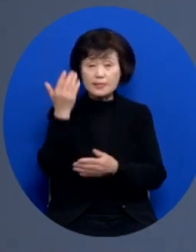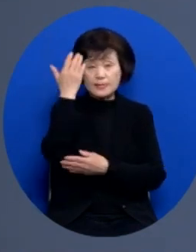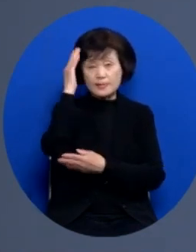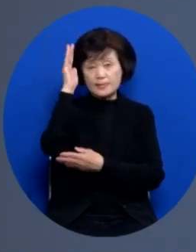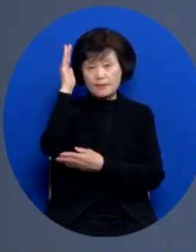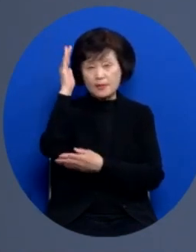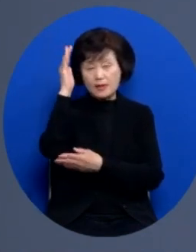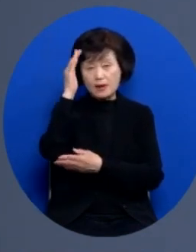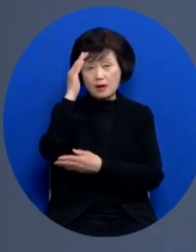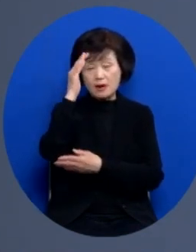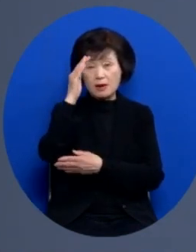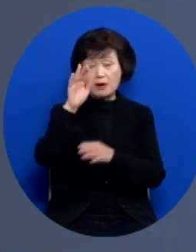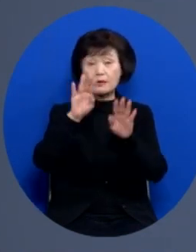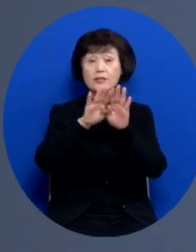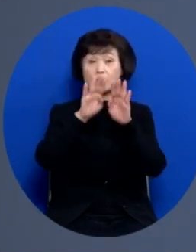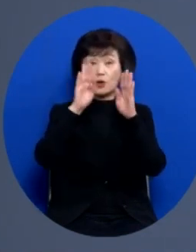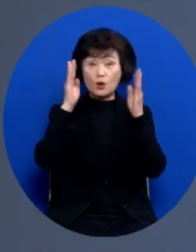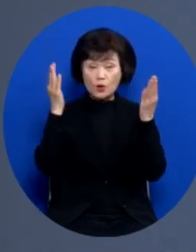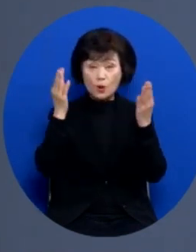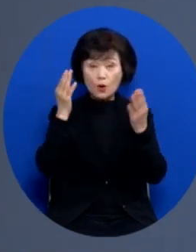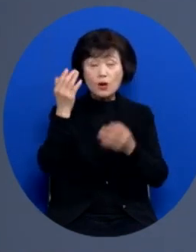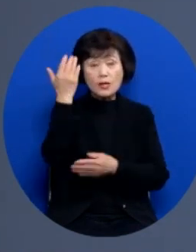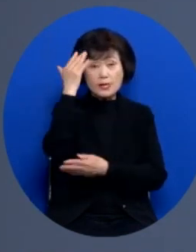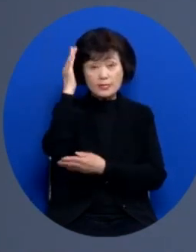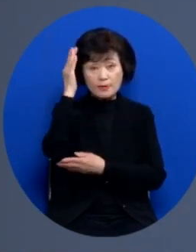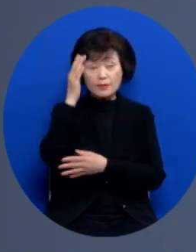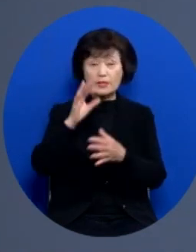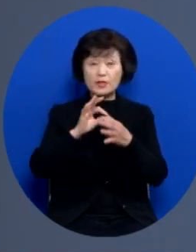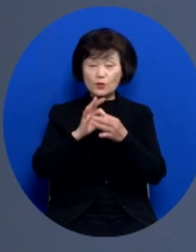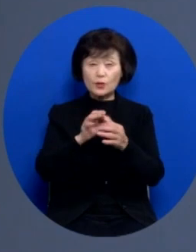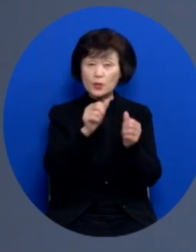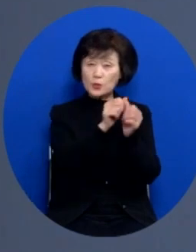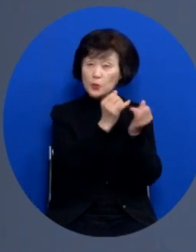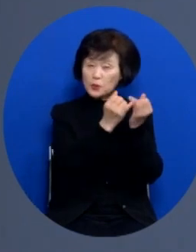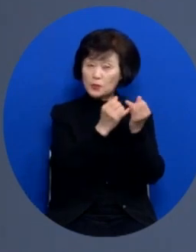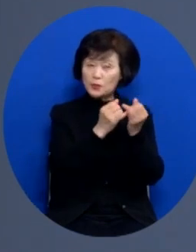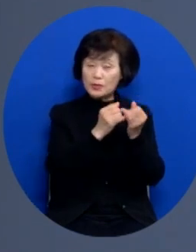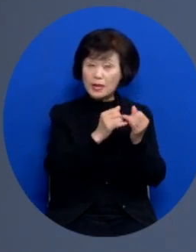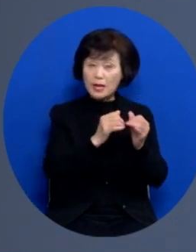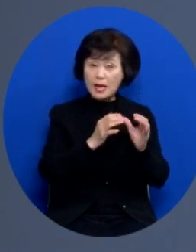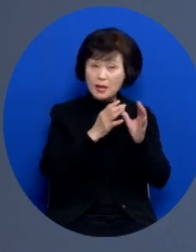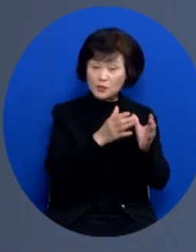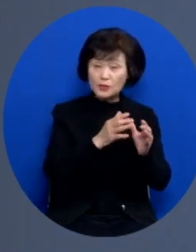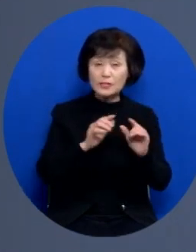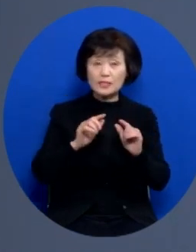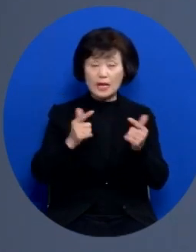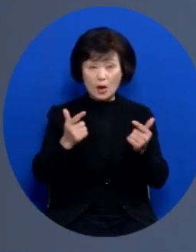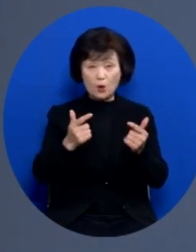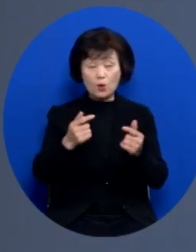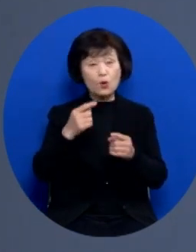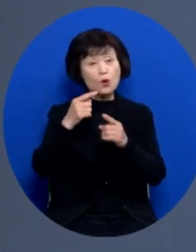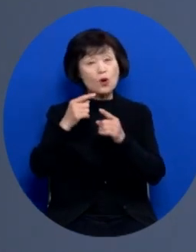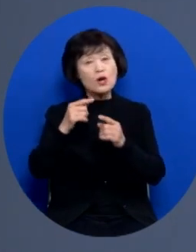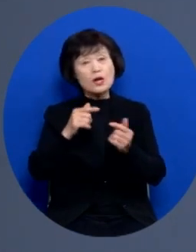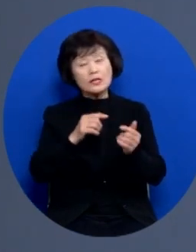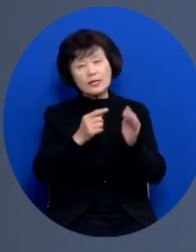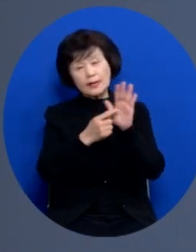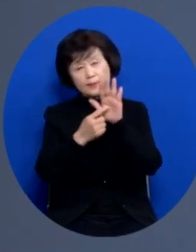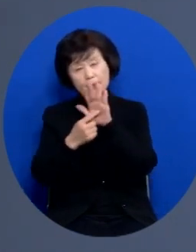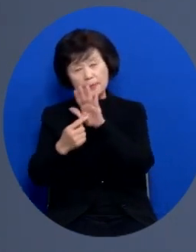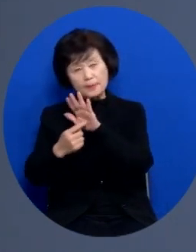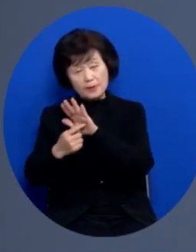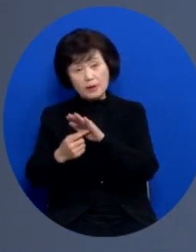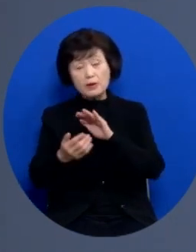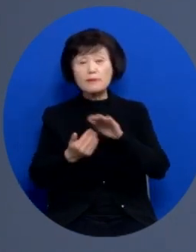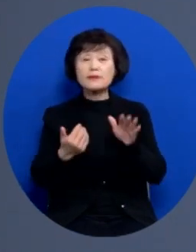열고 그 세미나를 통해서 동성애에 빠지지 않도록 또 그의 취약점에 대해서 알림으로 인해서 예방적